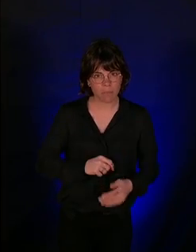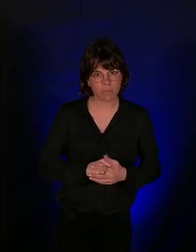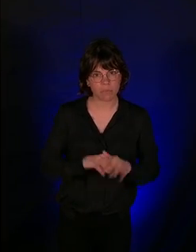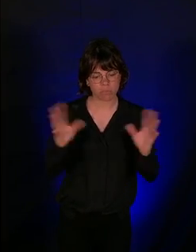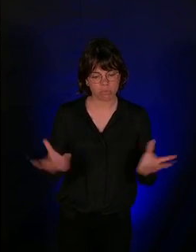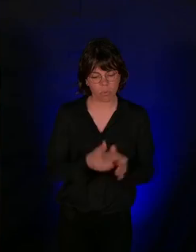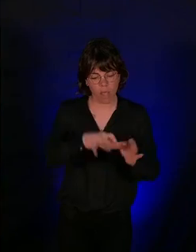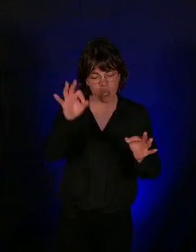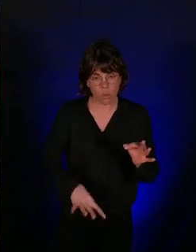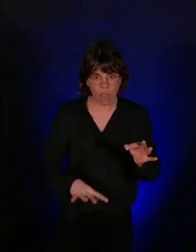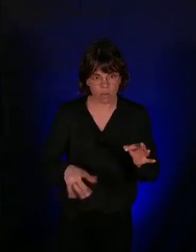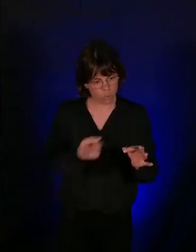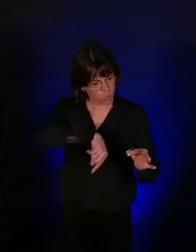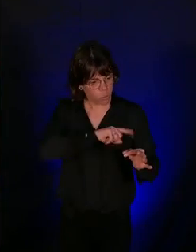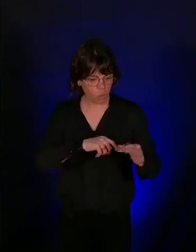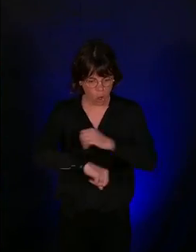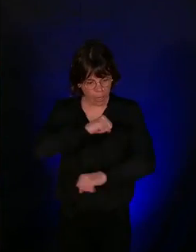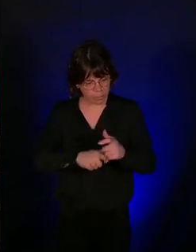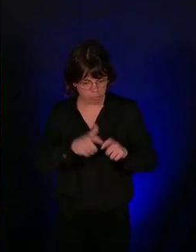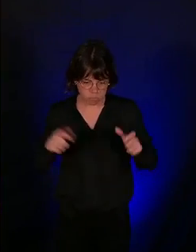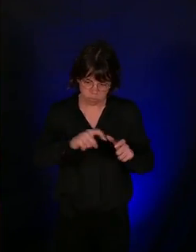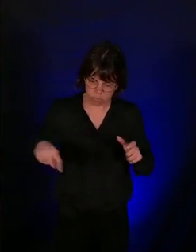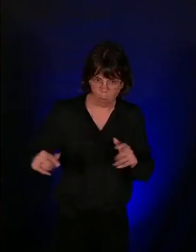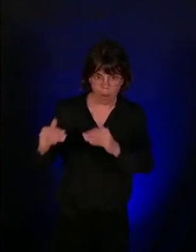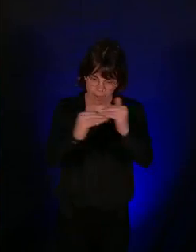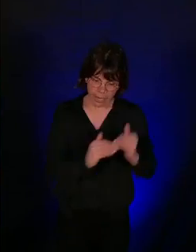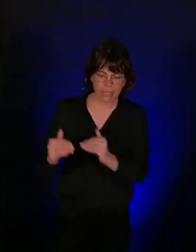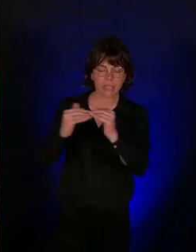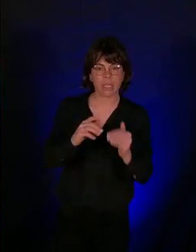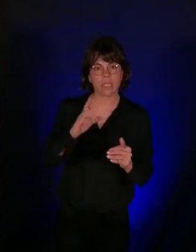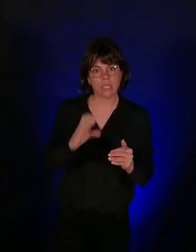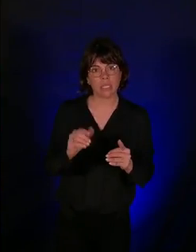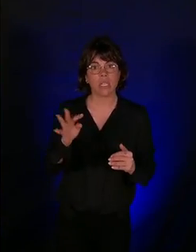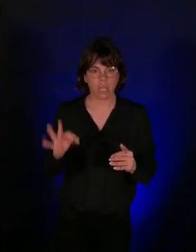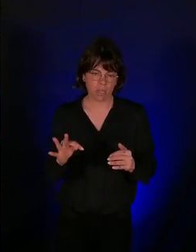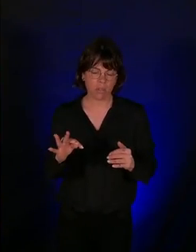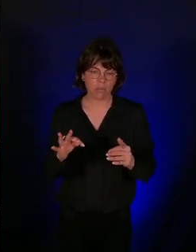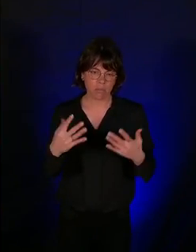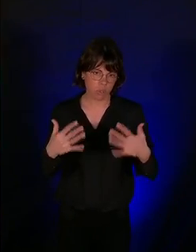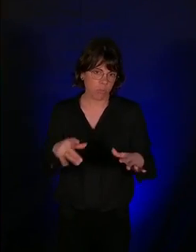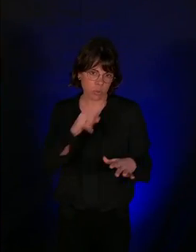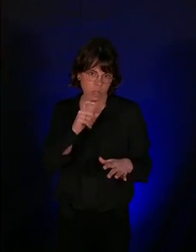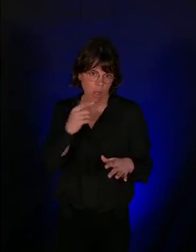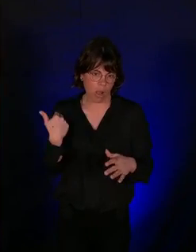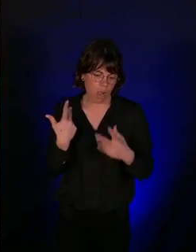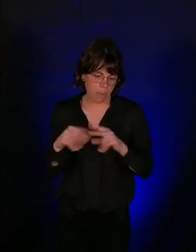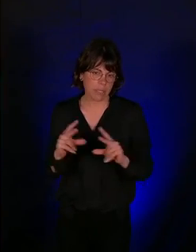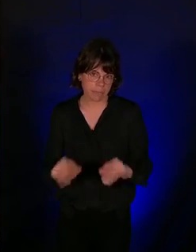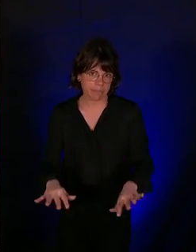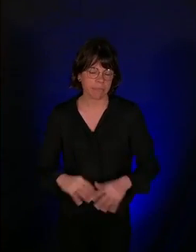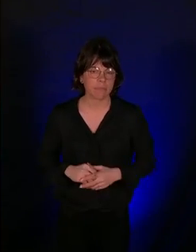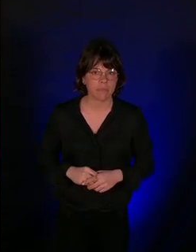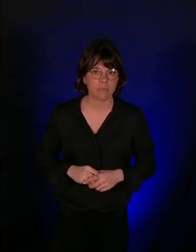résultat d'un véritable engagement des organisations pour gagner l'égalité au sein de la CGT comme je l'ai précisé il y a un